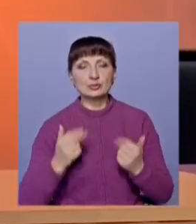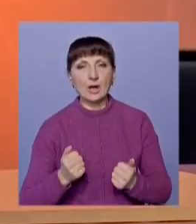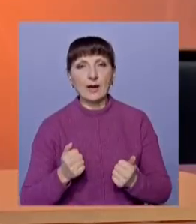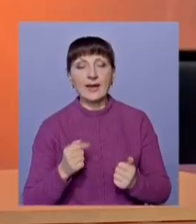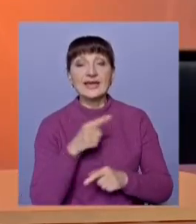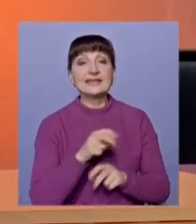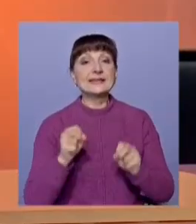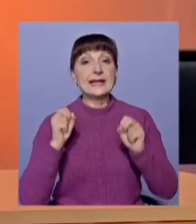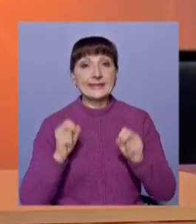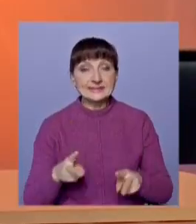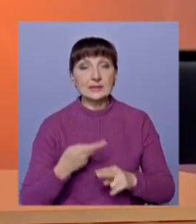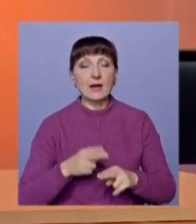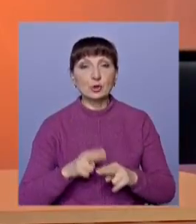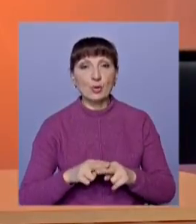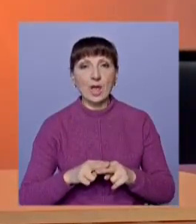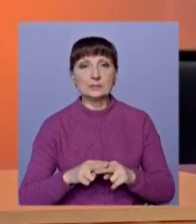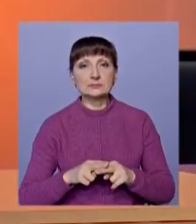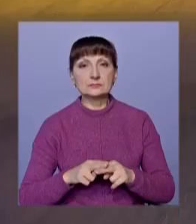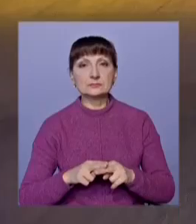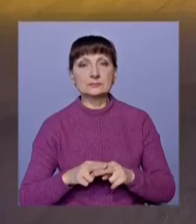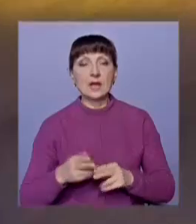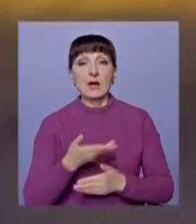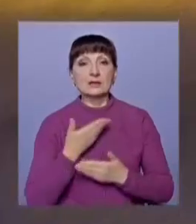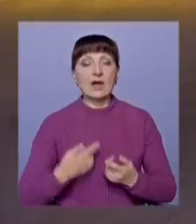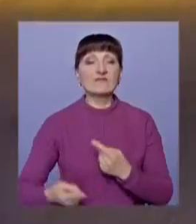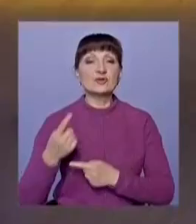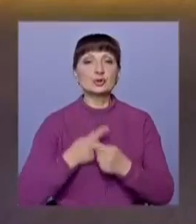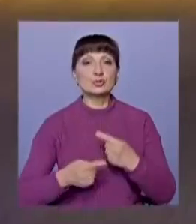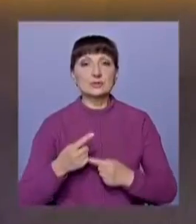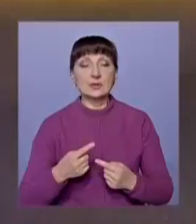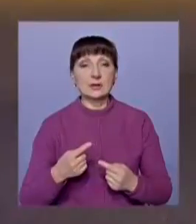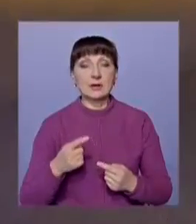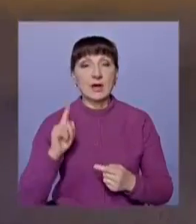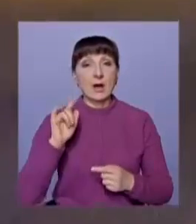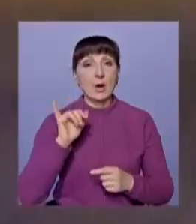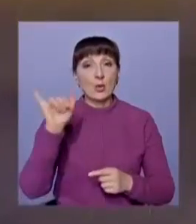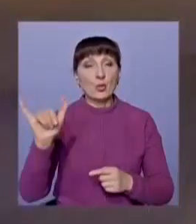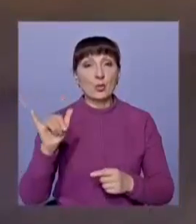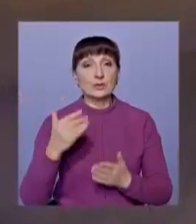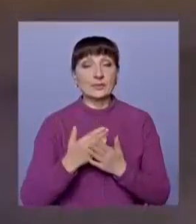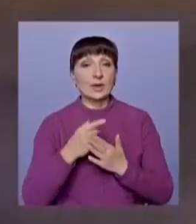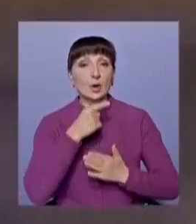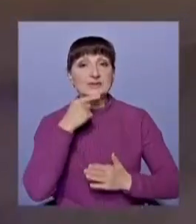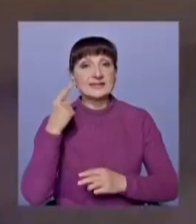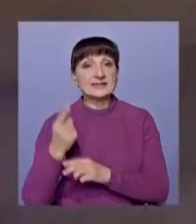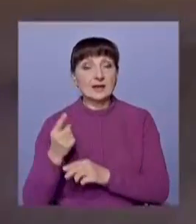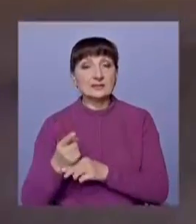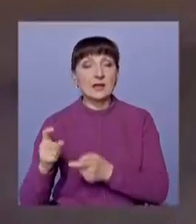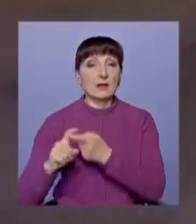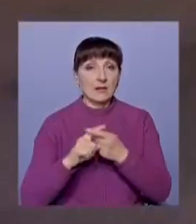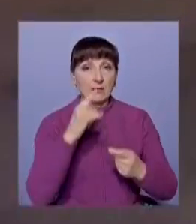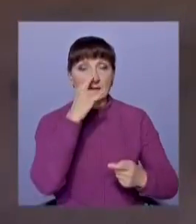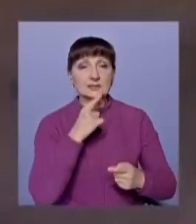риски, которые к нам, возможно, вернутся, так сказать, бумерангом от этих, от подобного ужесточения, они,